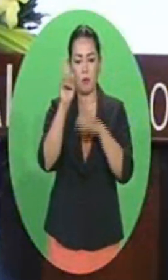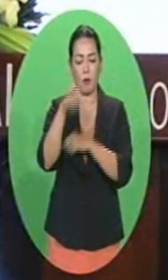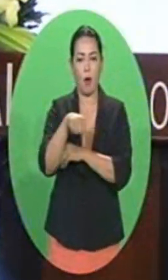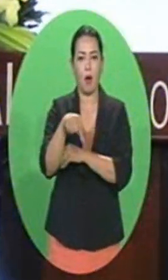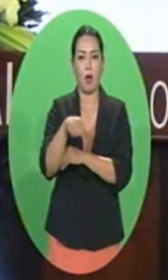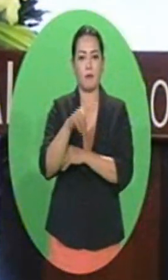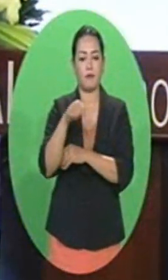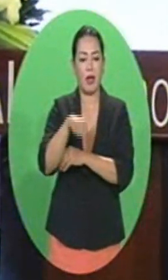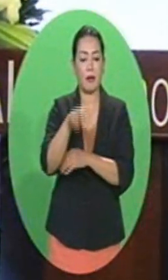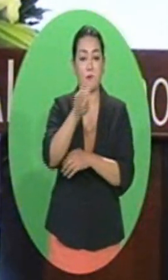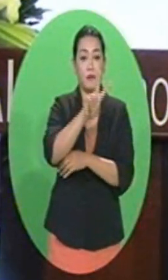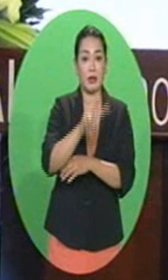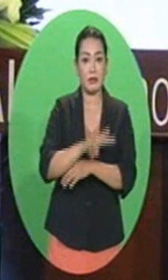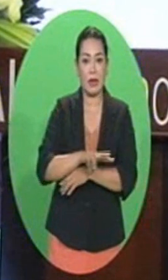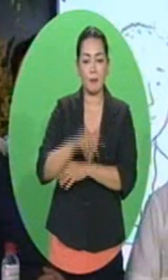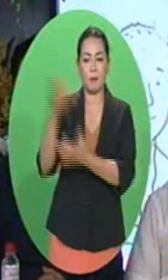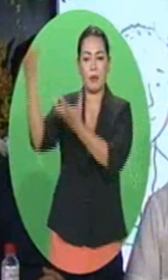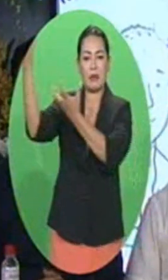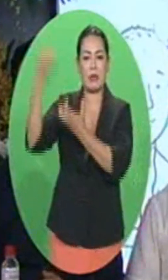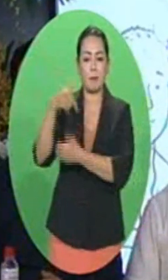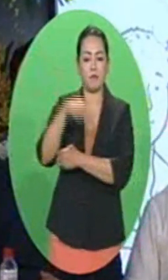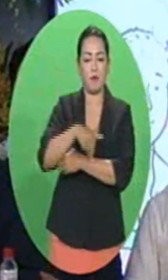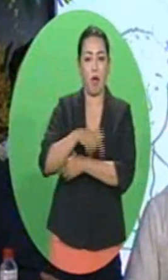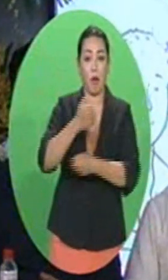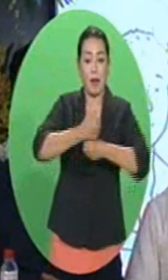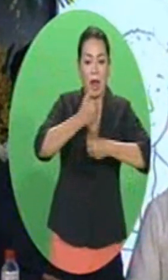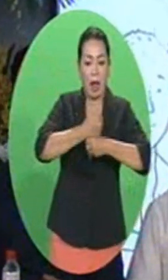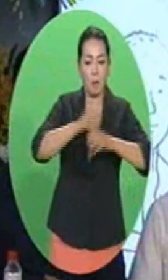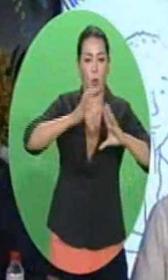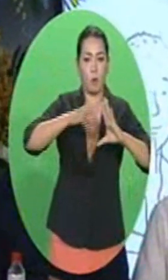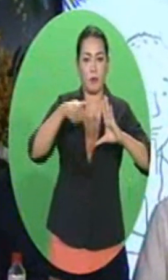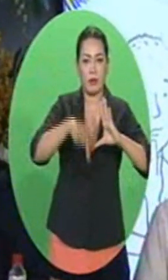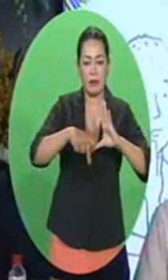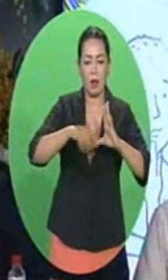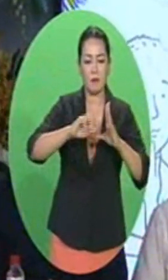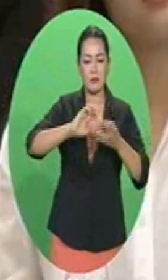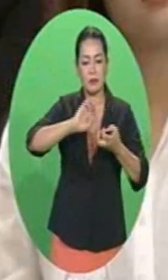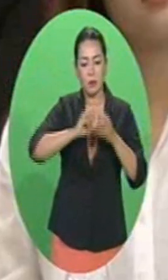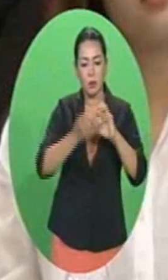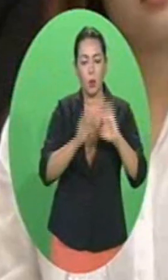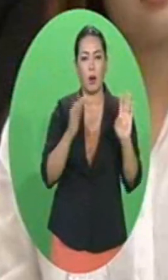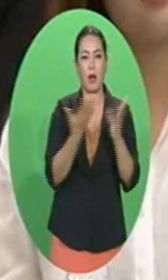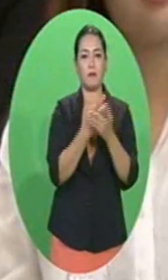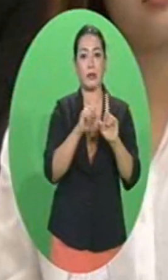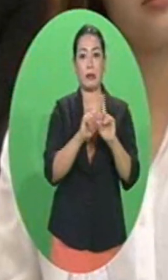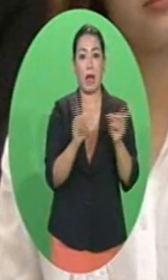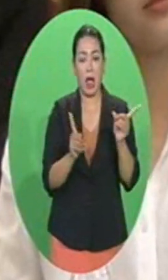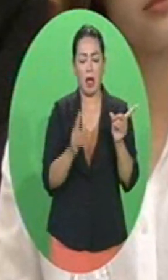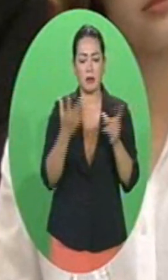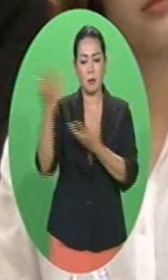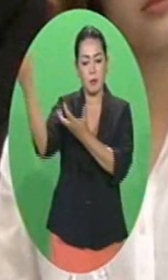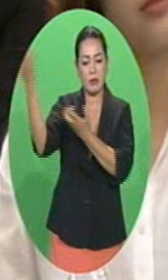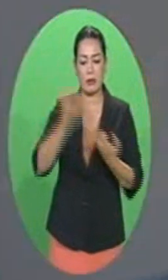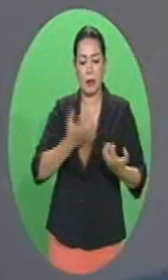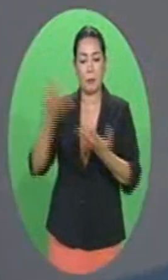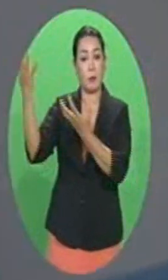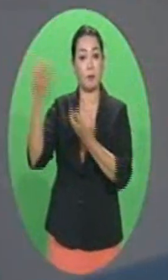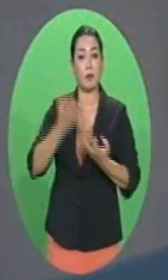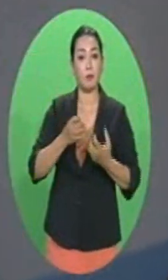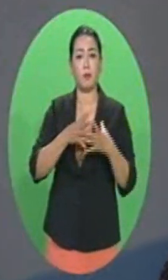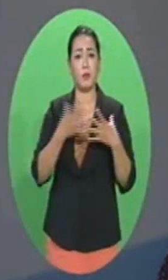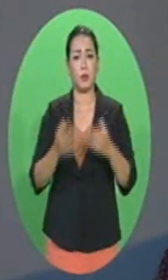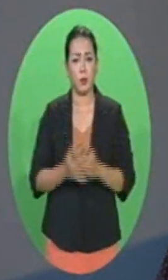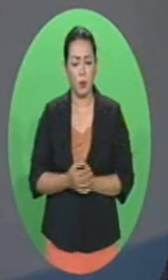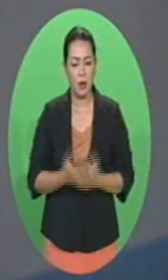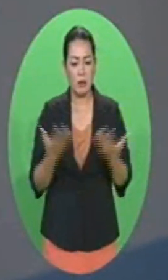trưởng từ 15 đến 20% mỗi năm, nhưng phải nhập khẩu đến 80% lượng nguyên liệu. Ngành nhựa cũng kiến nghị chính phủ cần hỗ trợ ổn